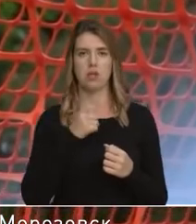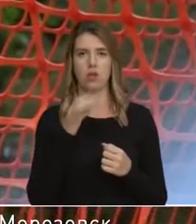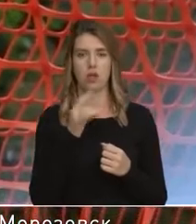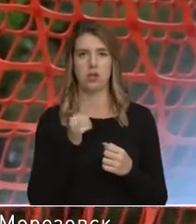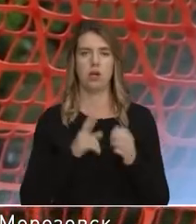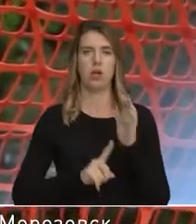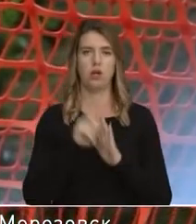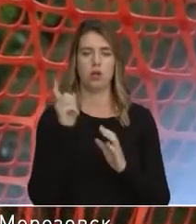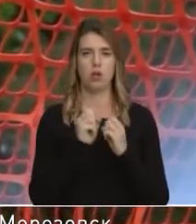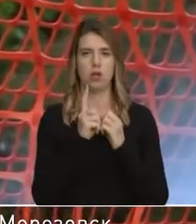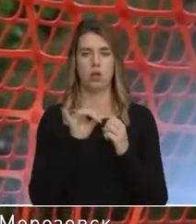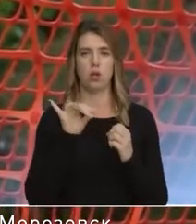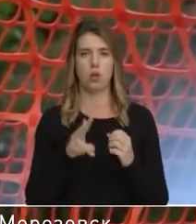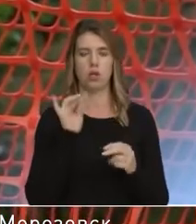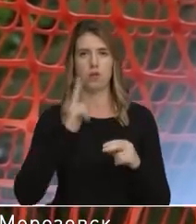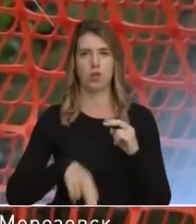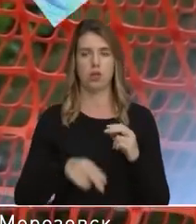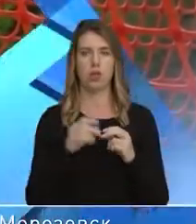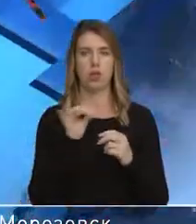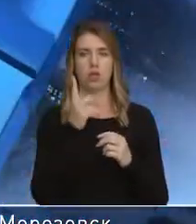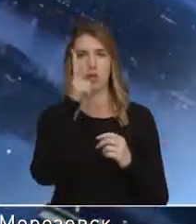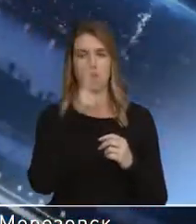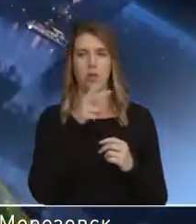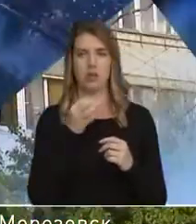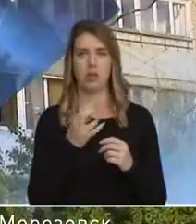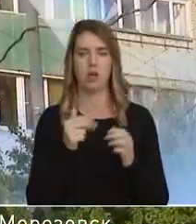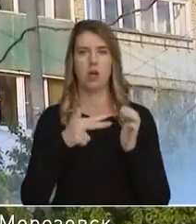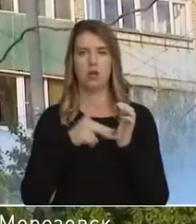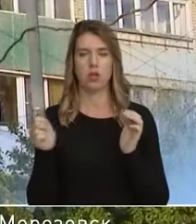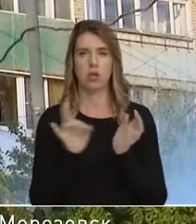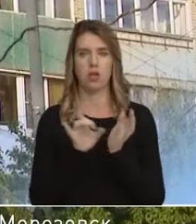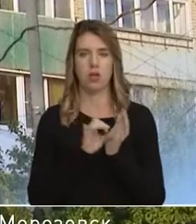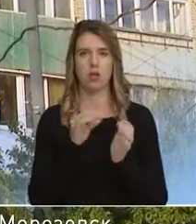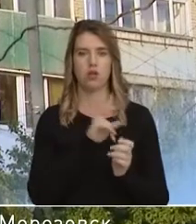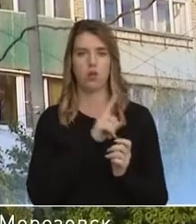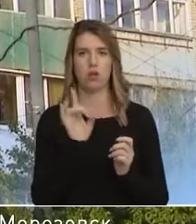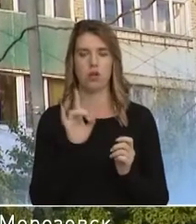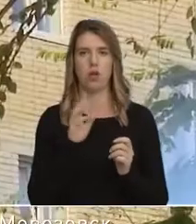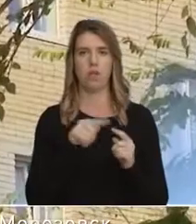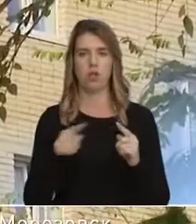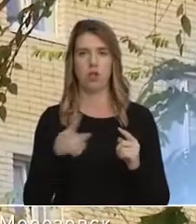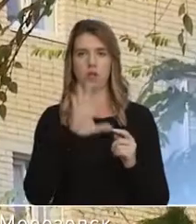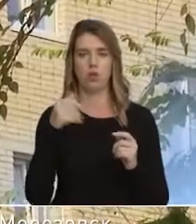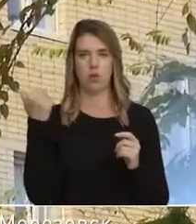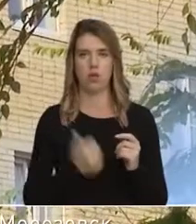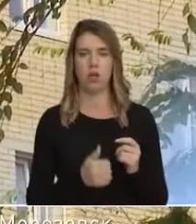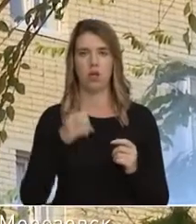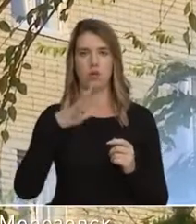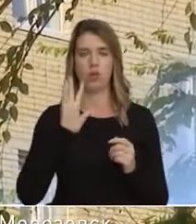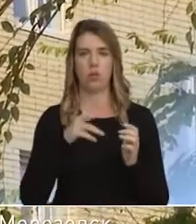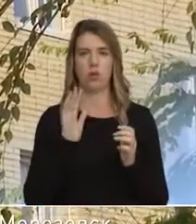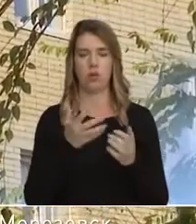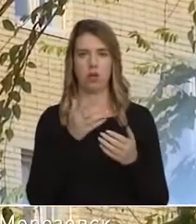Краснодарской работы начнутся 11 июля и завершатся через 3 месяца. Отключение электроэнергии ждут ростовчан в течение всей недели. Свет